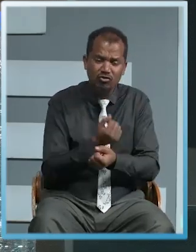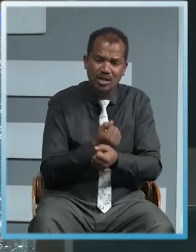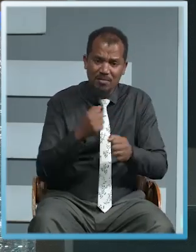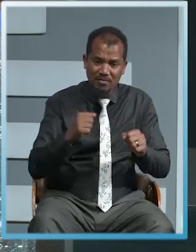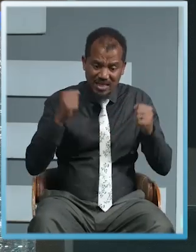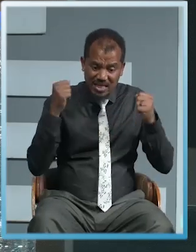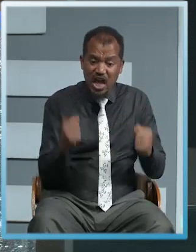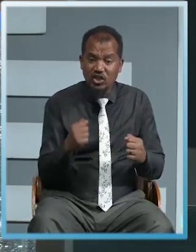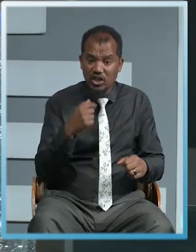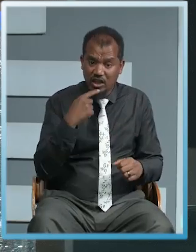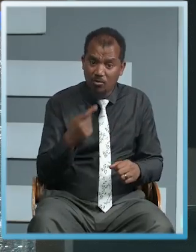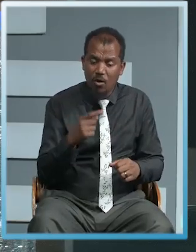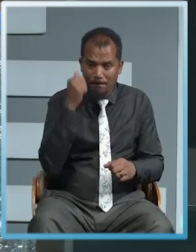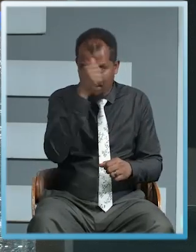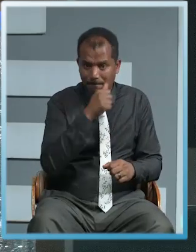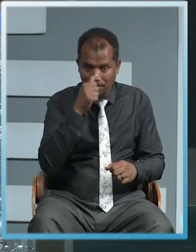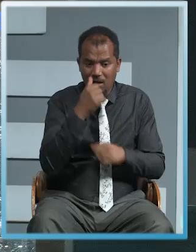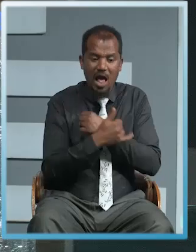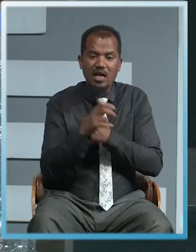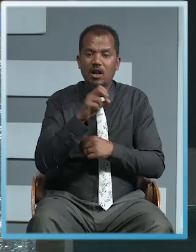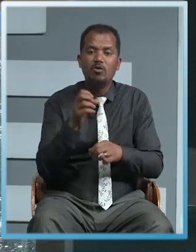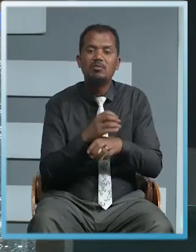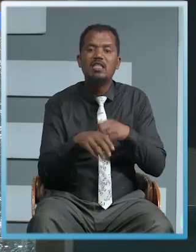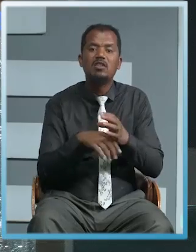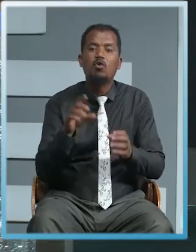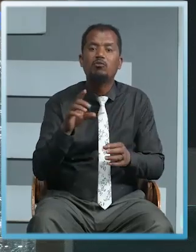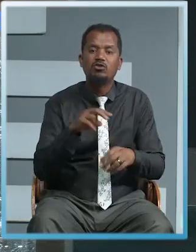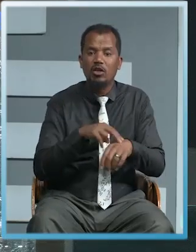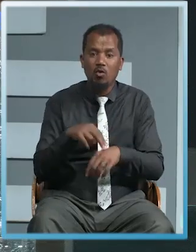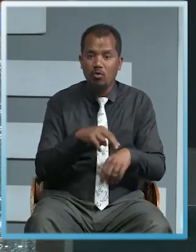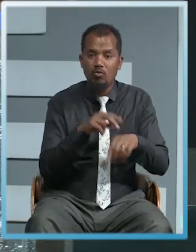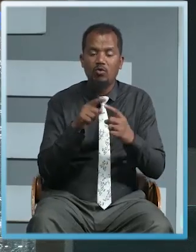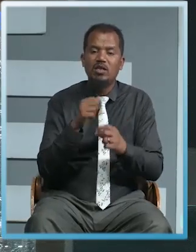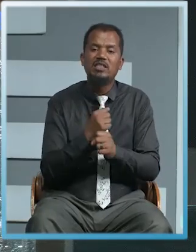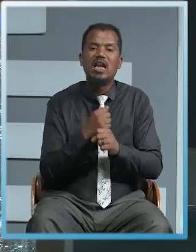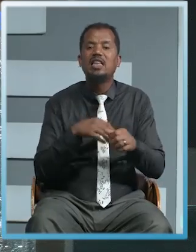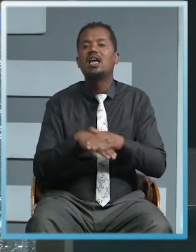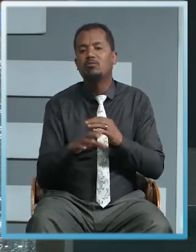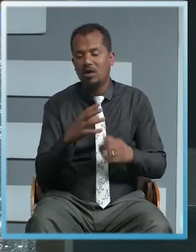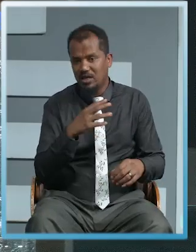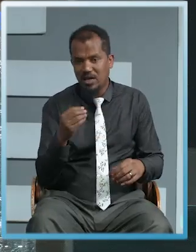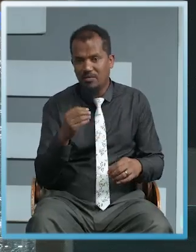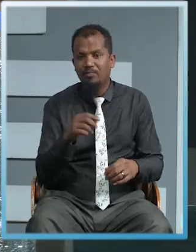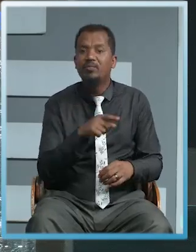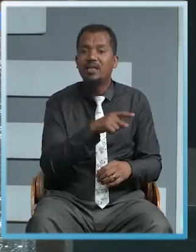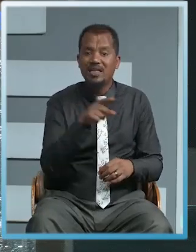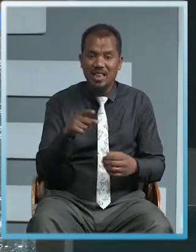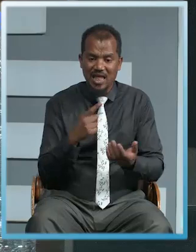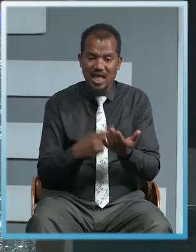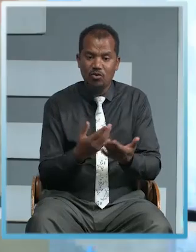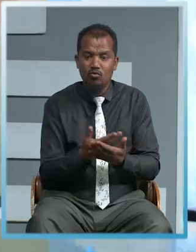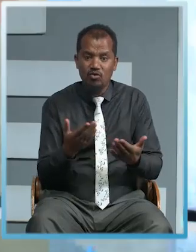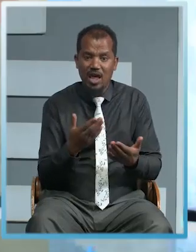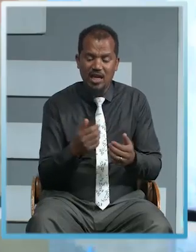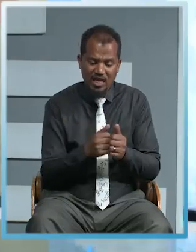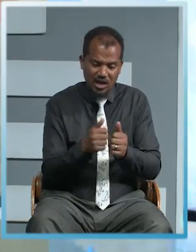ለመፍታት እንዲያስችል ተብሎ በኢትዮጵያ ሀገራዊ ምክክር ኮሚሽን ተቋቁሞ ወደ ስራ ተገብቷልና እናንተ ይህንን ጉዳይ